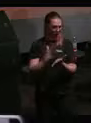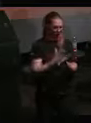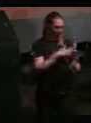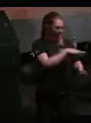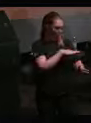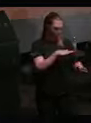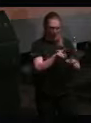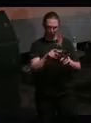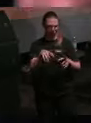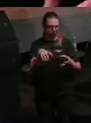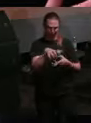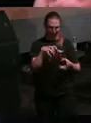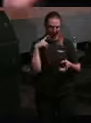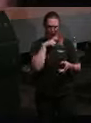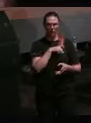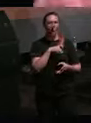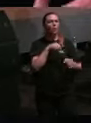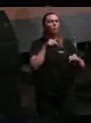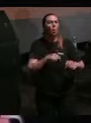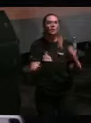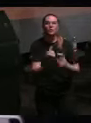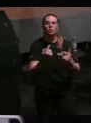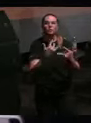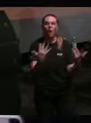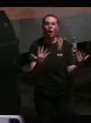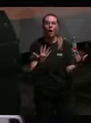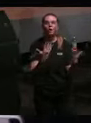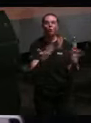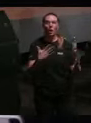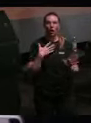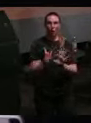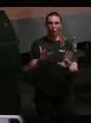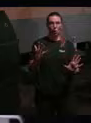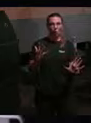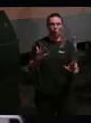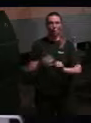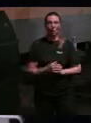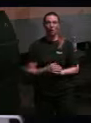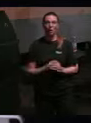ting. Hva situasjonen nå? Hvor mange står I kø?